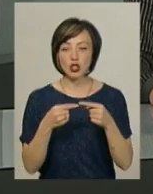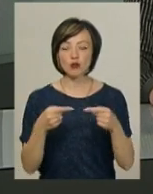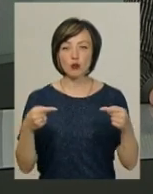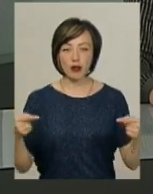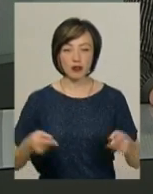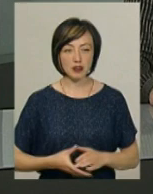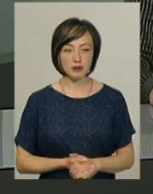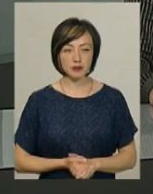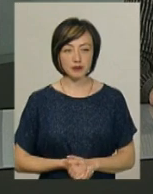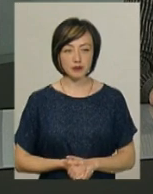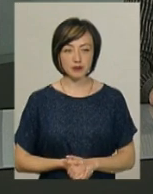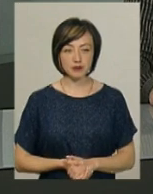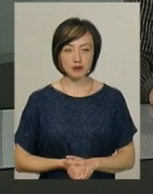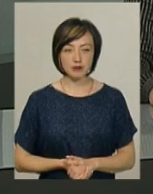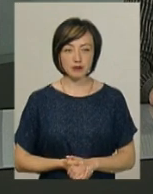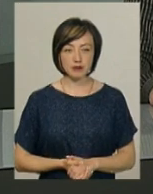інструменти.